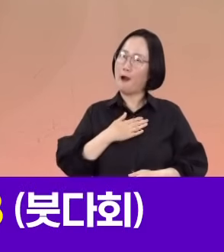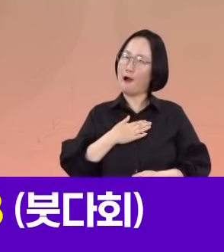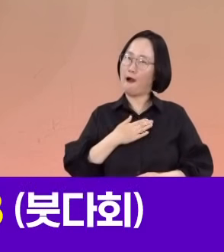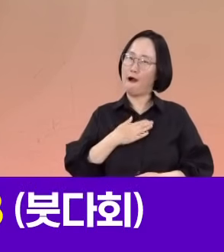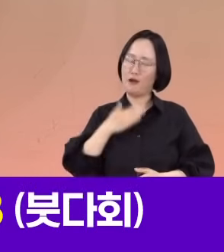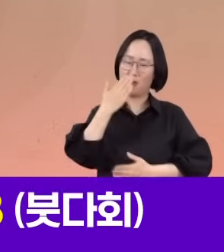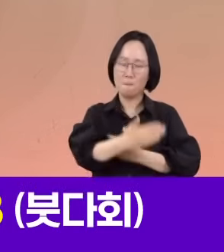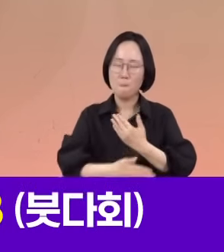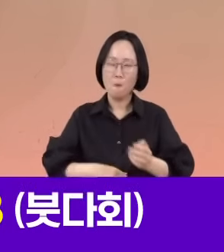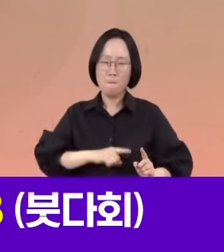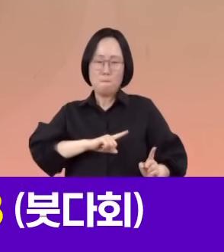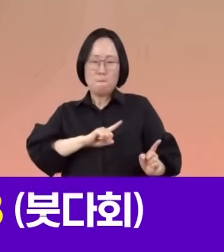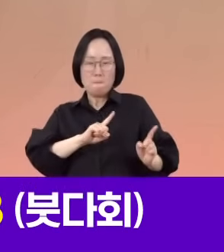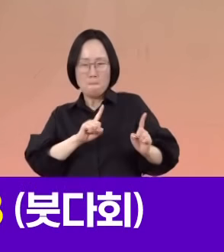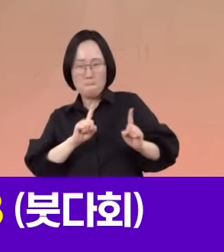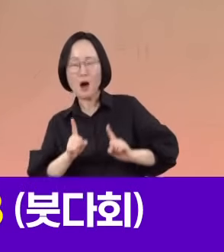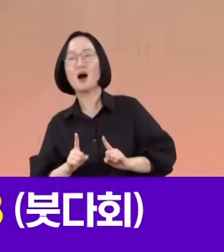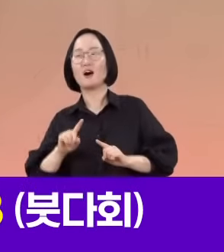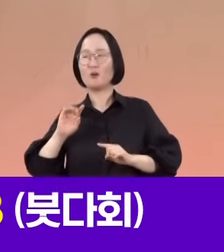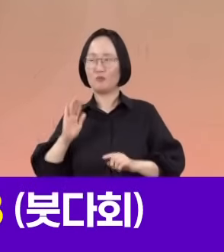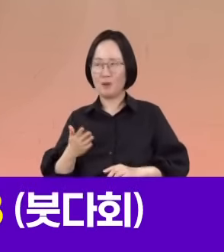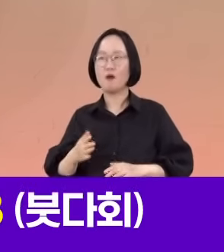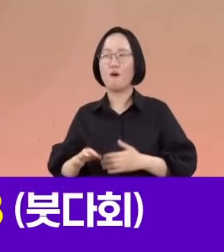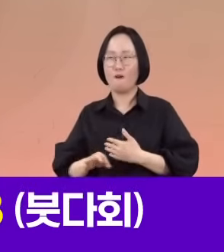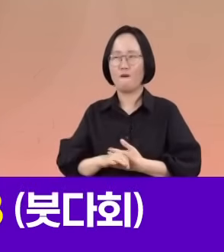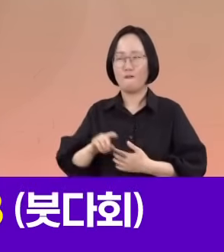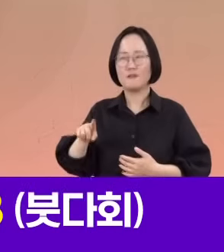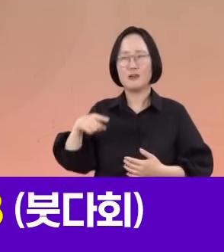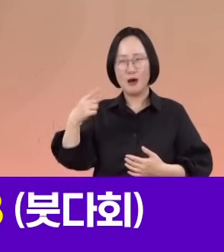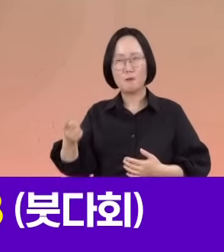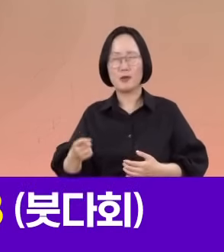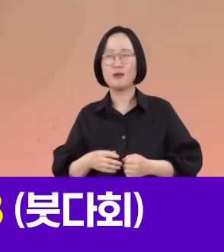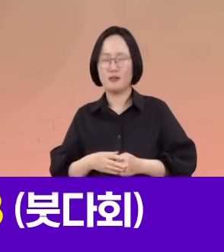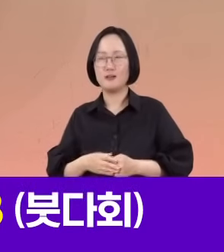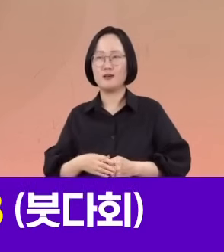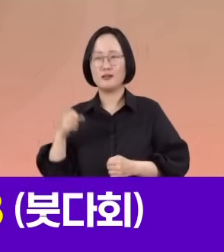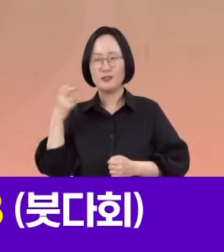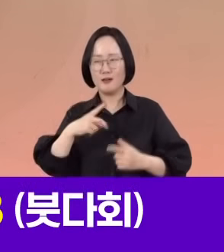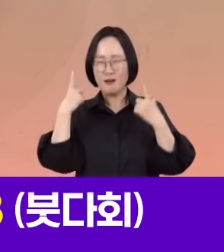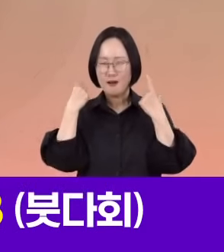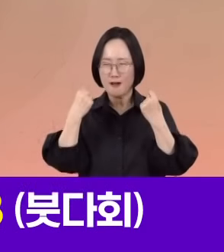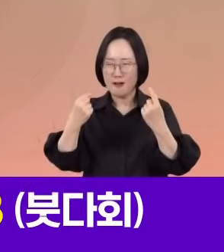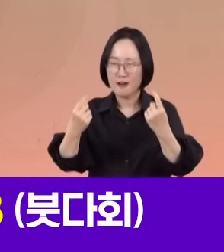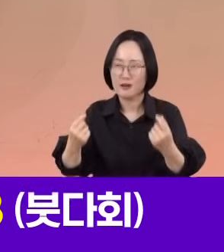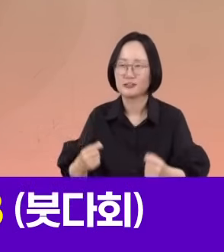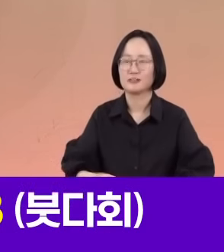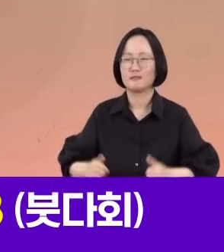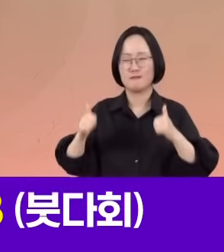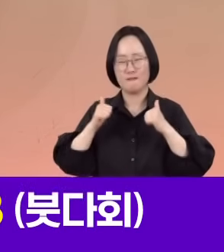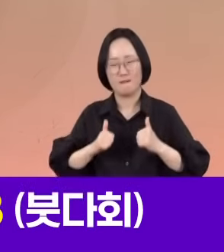몸이 건강해진 뒤에 한결같이 지금 같은 마음으로 기도하면 염불하면